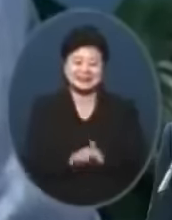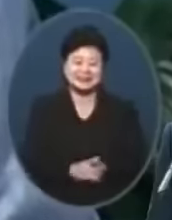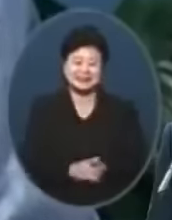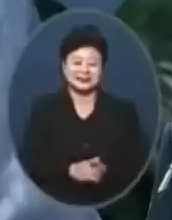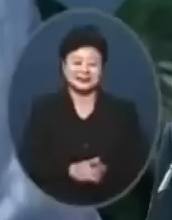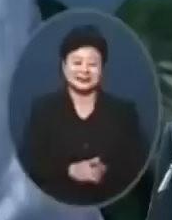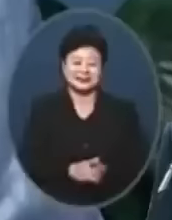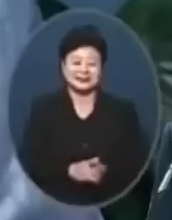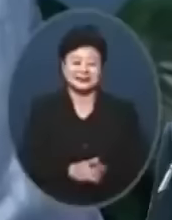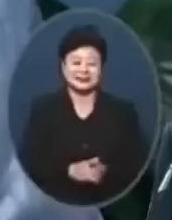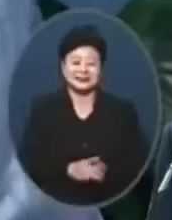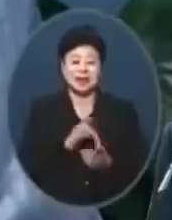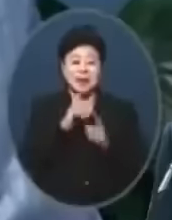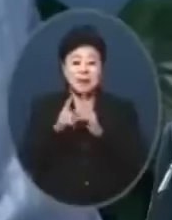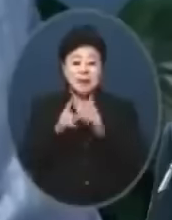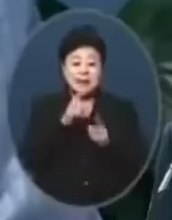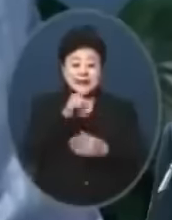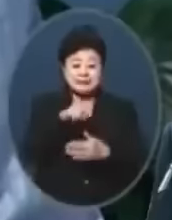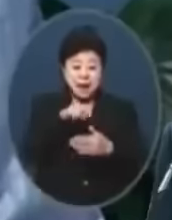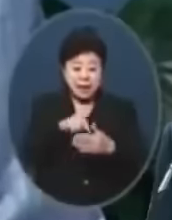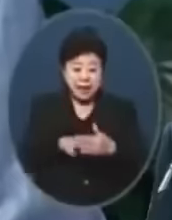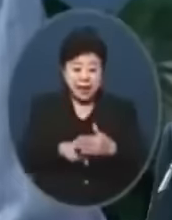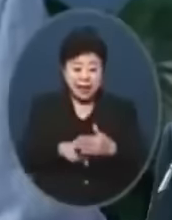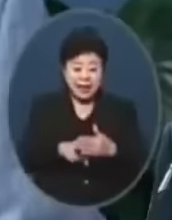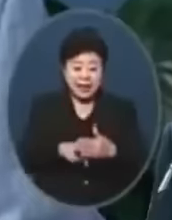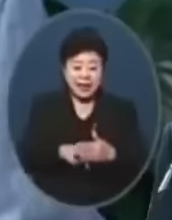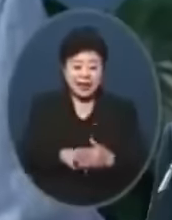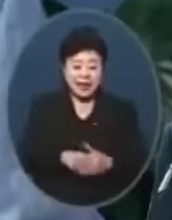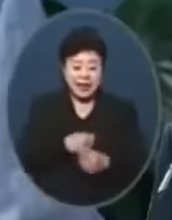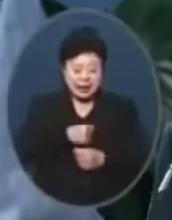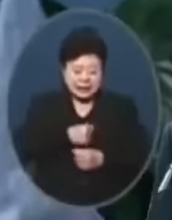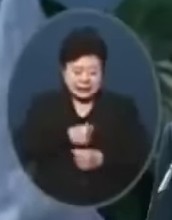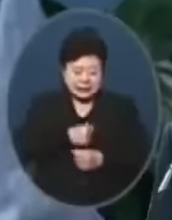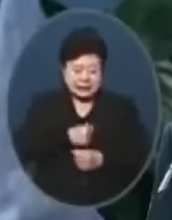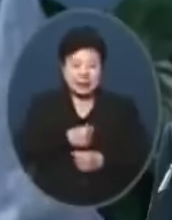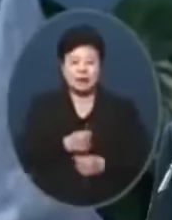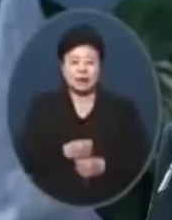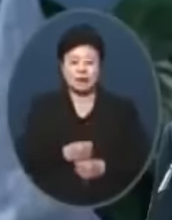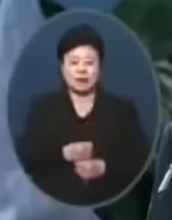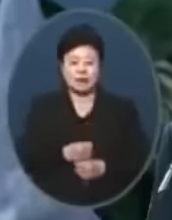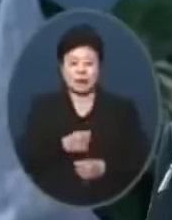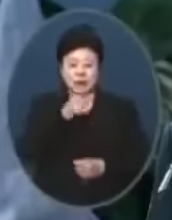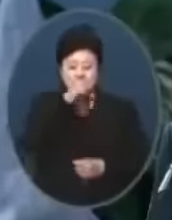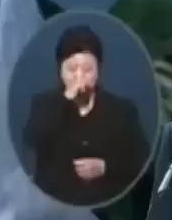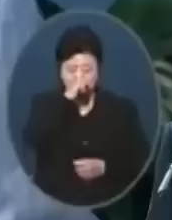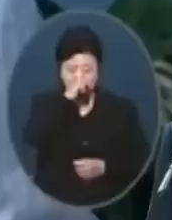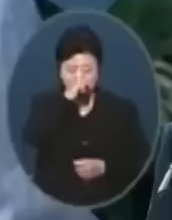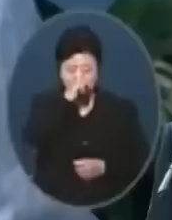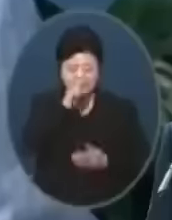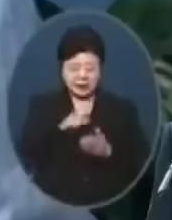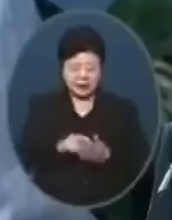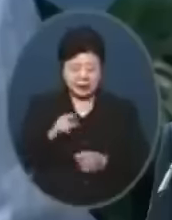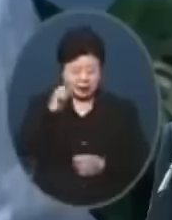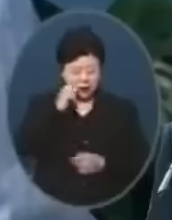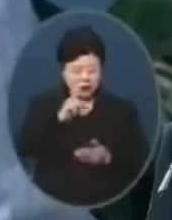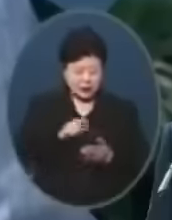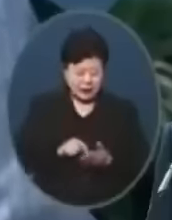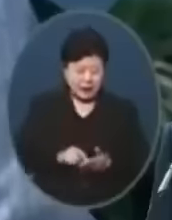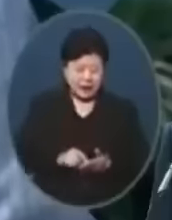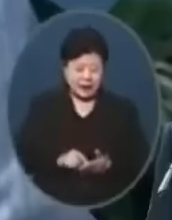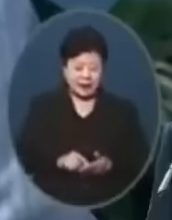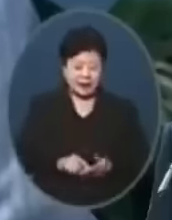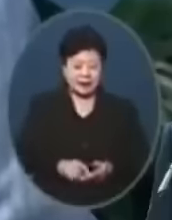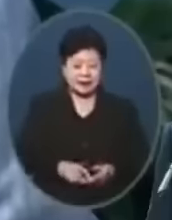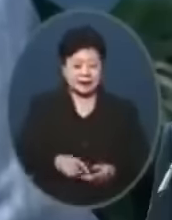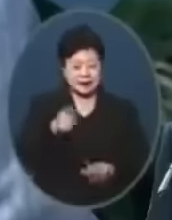그 말씀을 마음속에 간직을 해야 좋을 때나 어려울 때나 긍정적이고